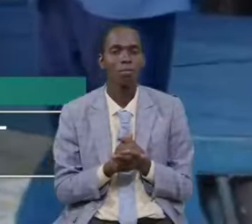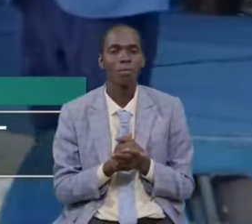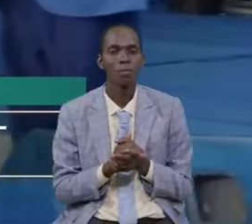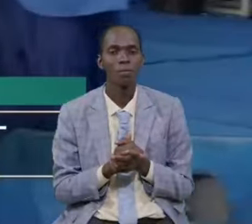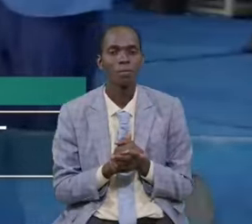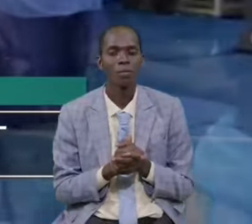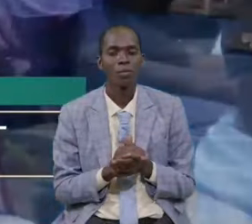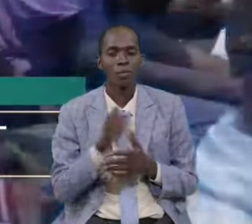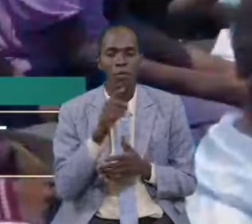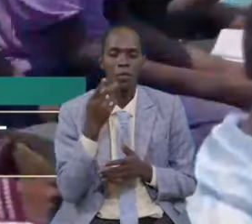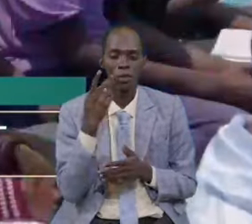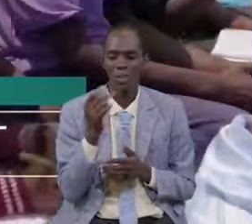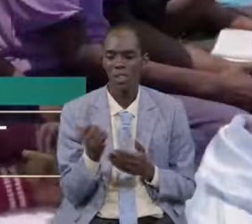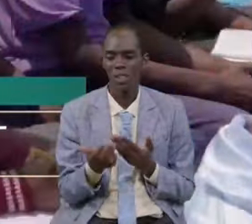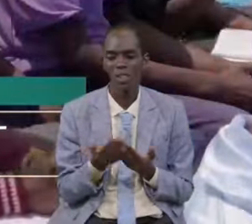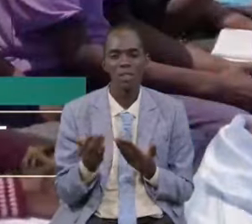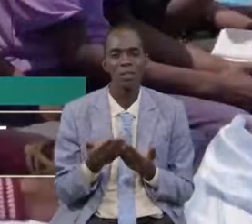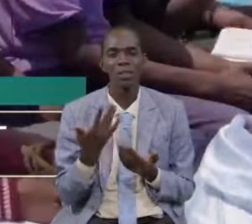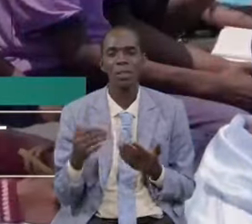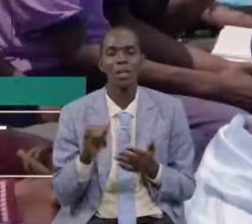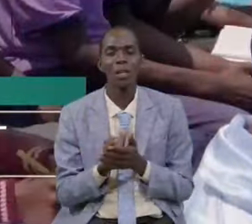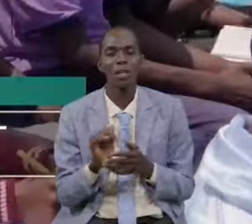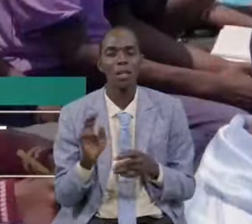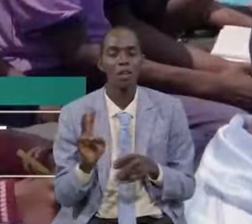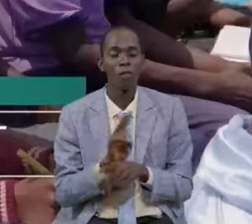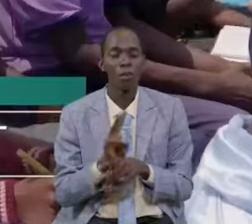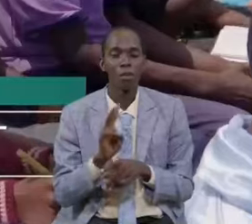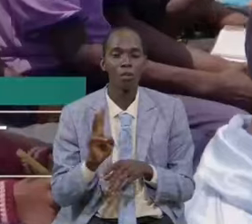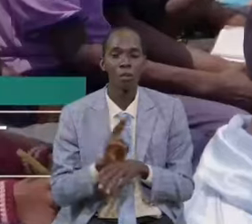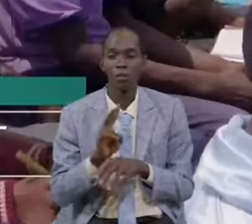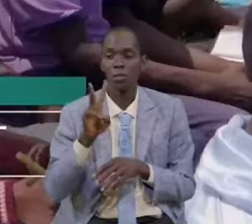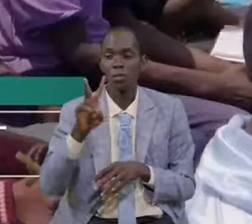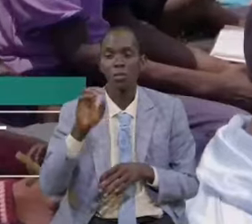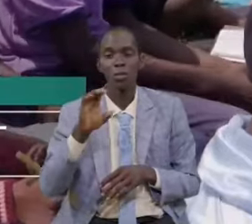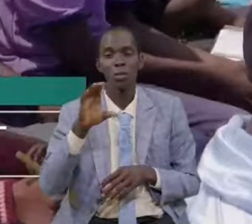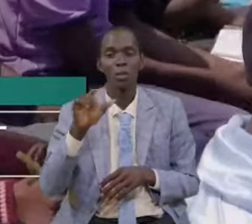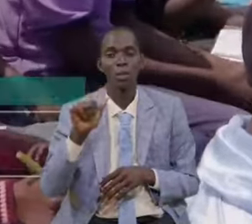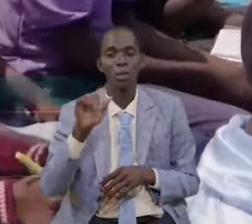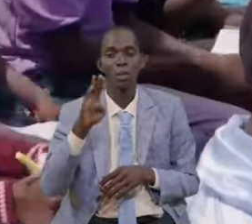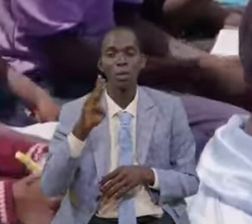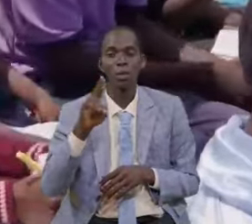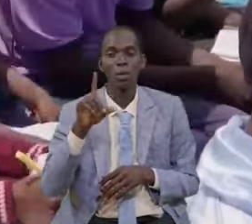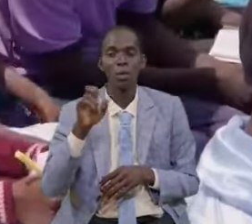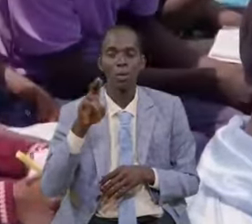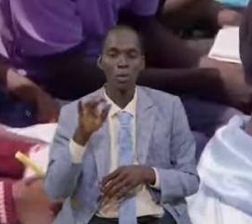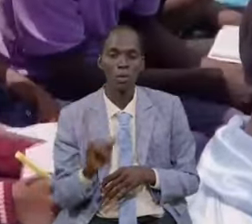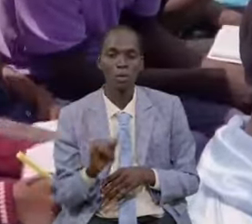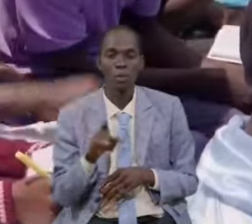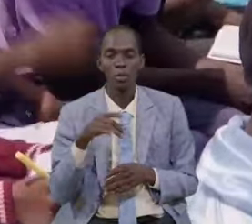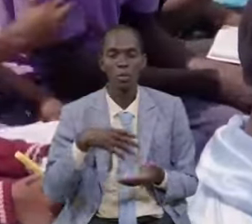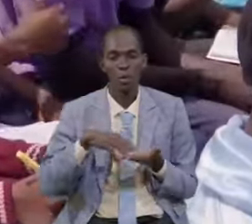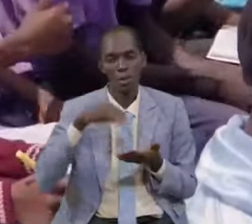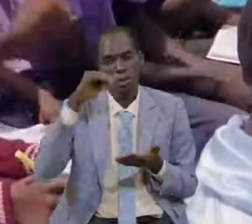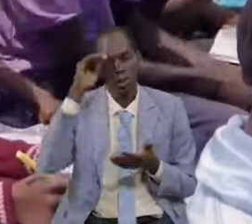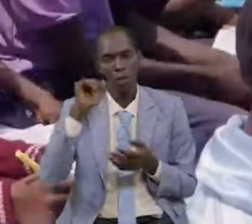une chose simple comme le vocabulaire. Et aujourd'hui, vous apprenez un vocabulaire, un mot que vous n'avez